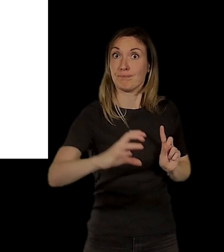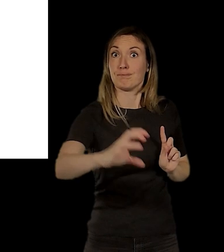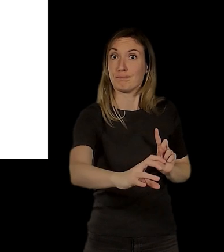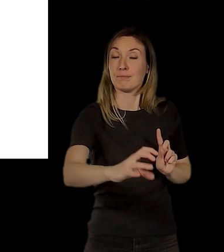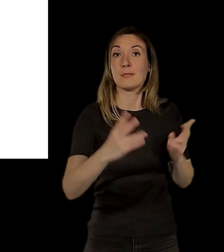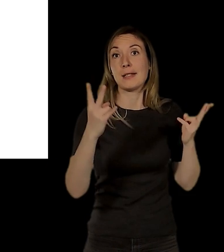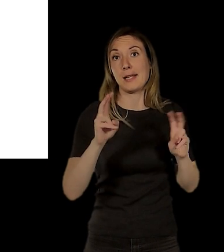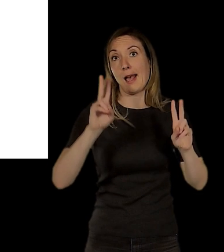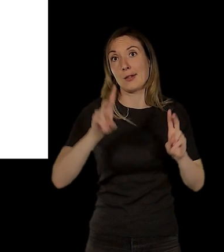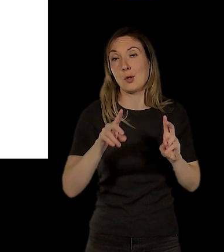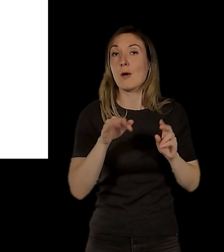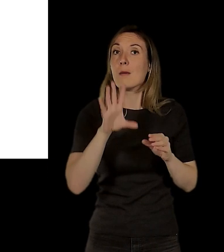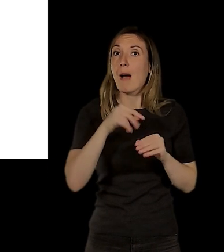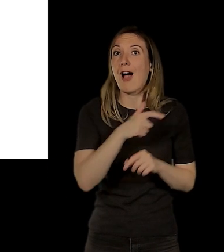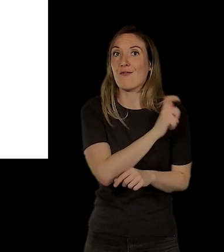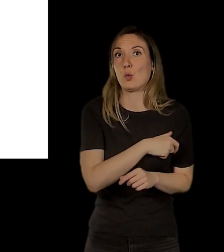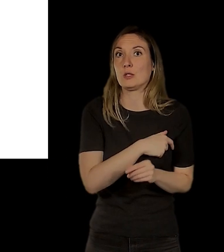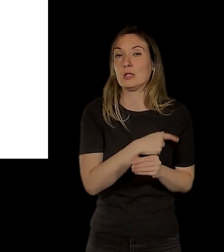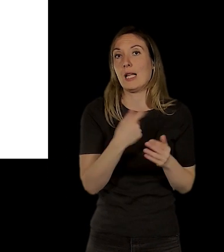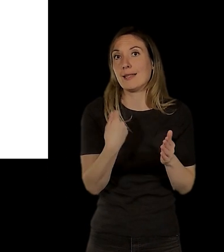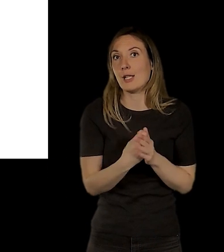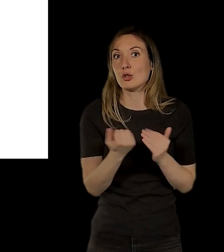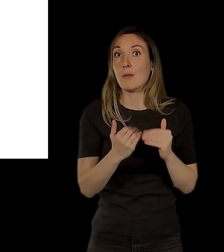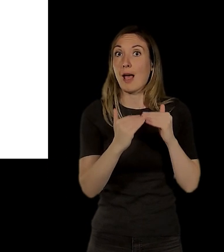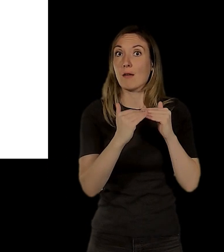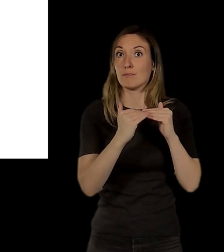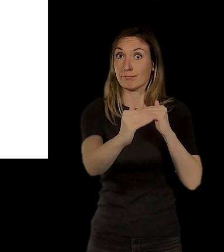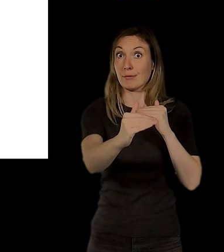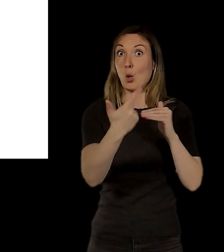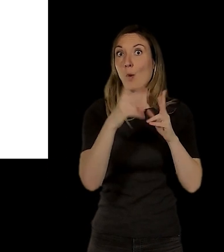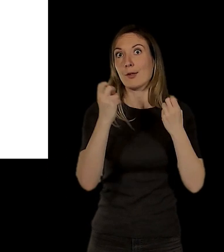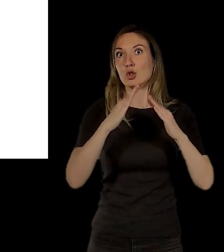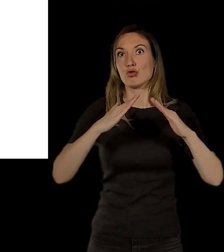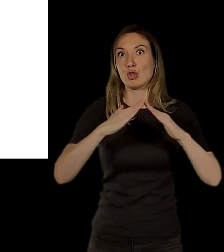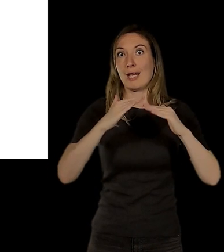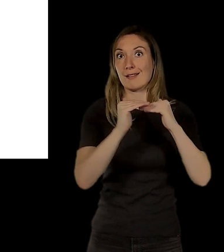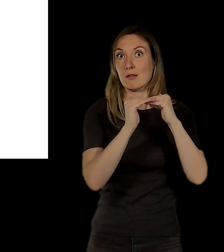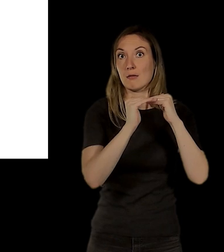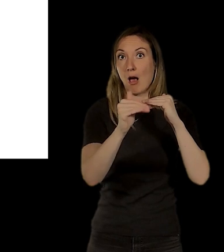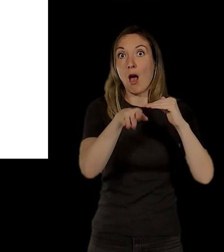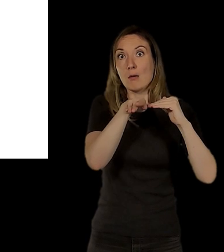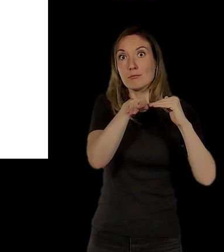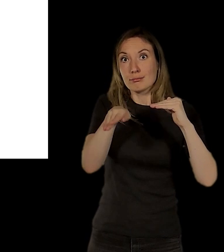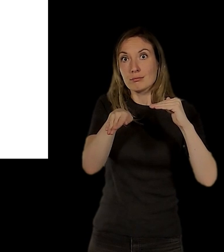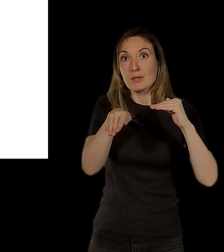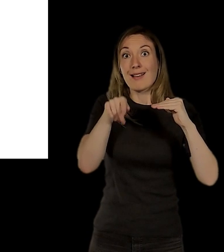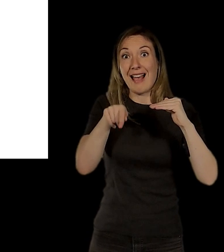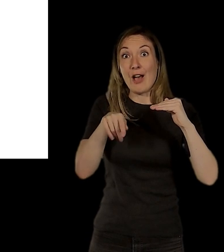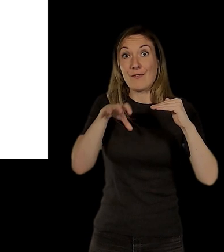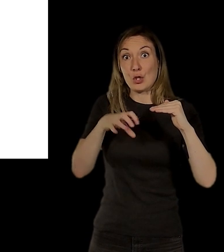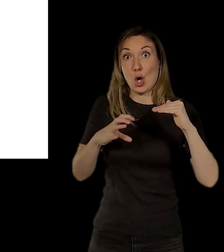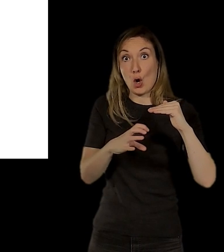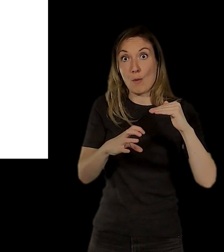cibulový princip, že máme zastřešený venkovní prostor, máme ale jakýsi meziprostor a ještě k